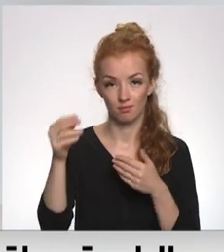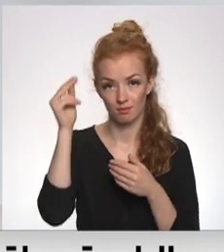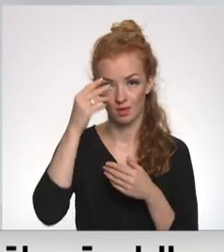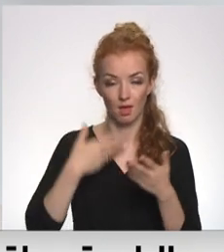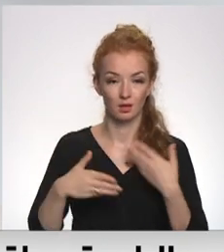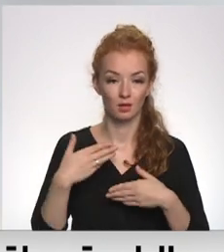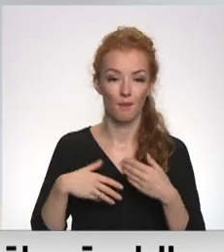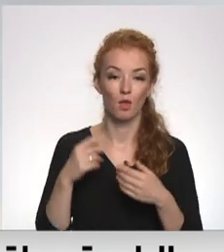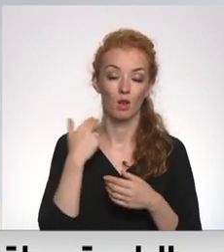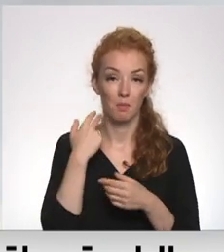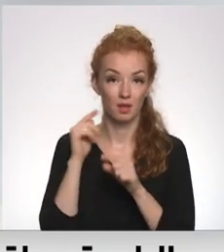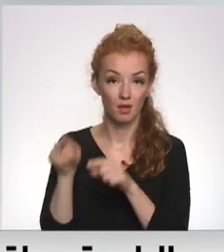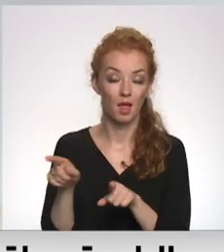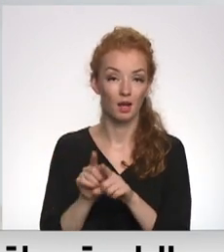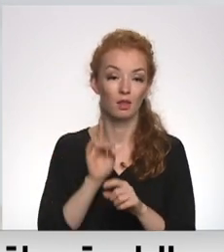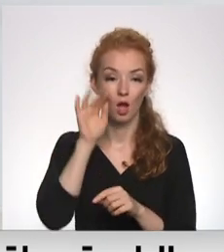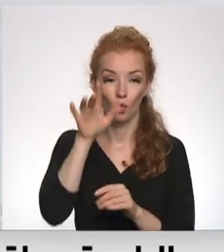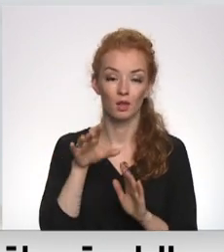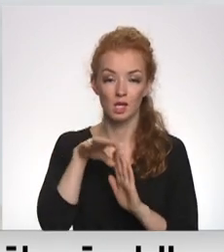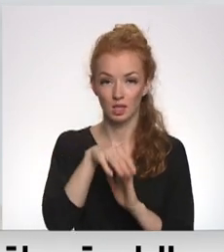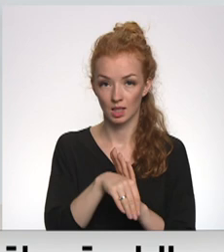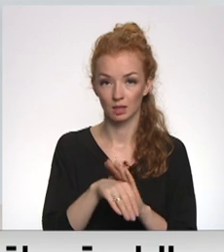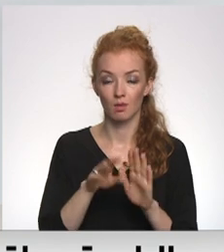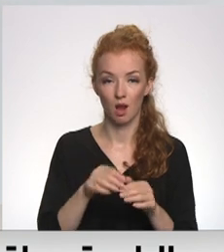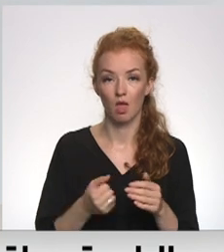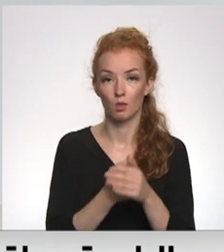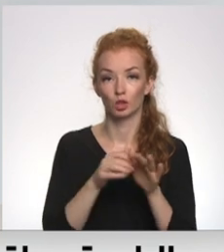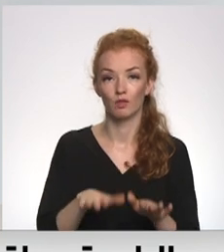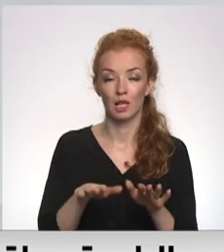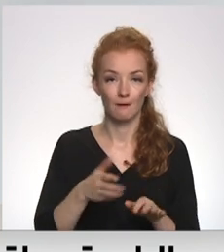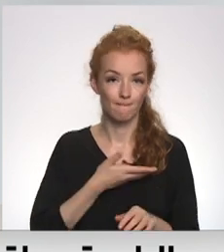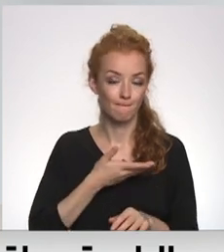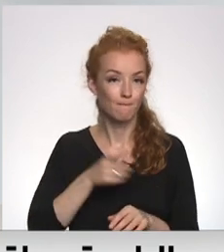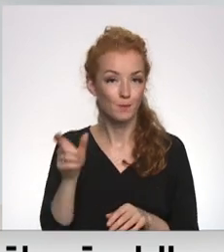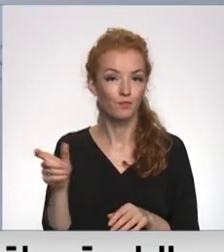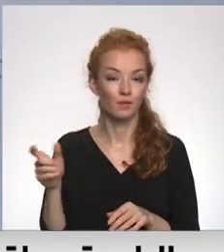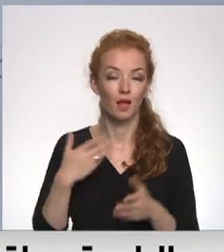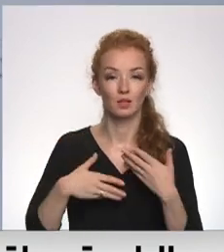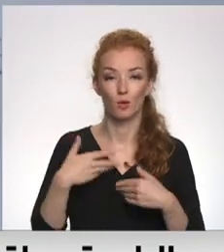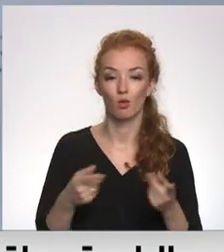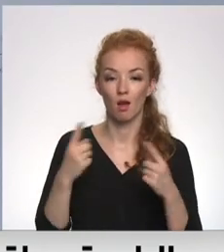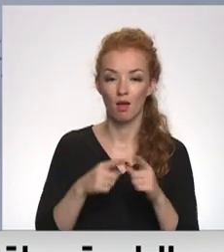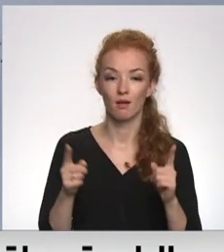Lielbritānijā. Arī nākotnē iesaistīsimies un atbalstīsim šeienas latviešu skolēnus eksāmenu norisē.